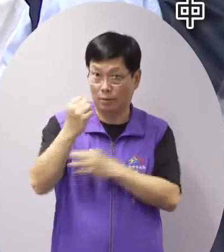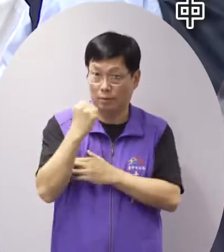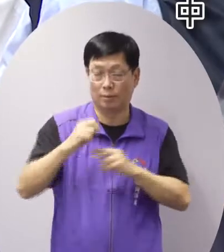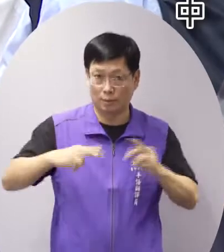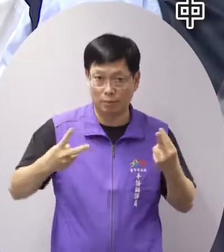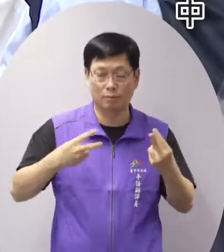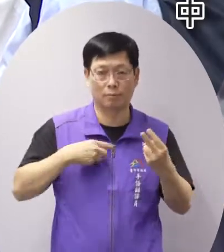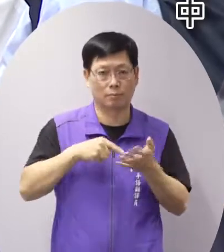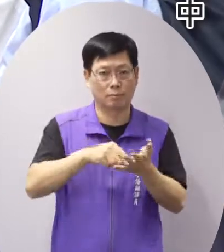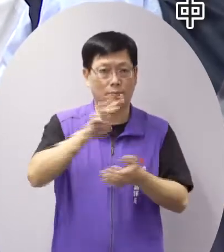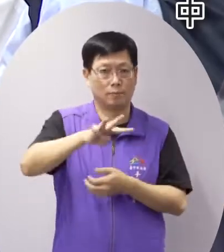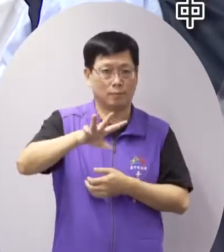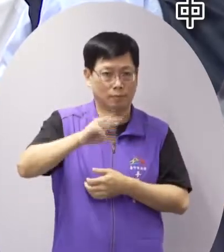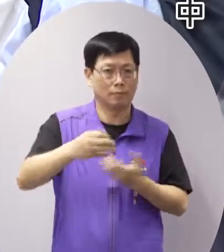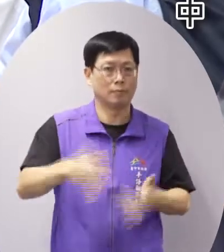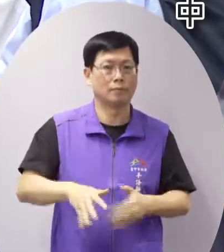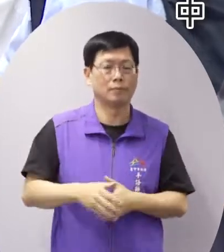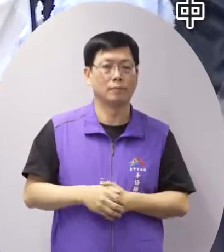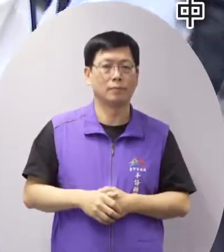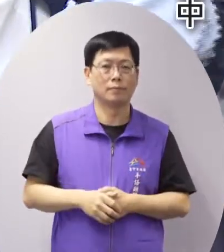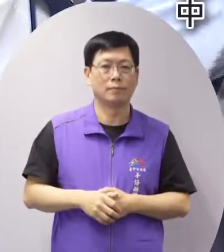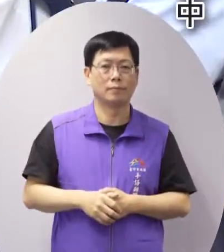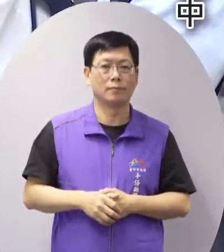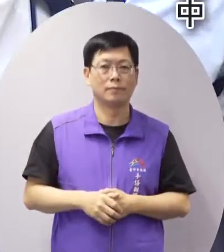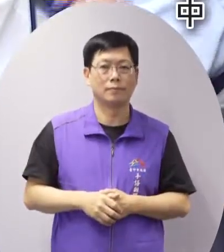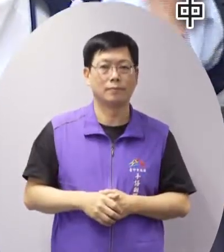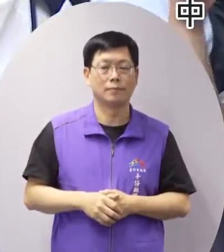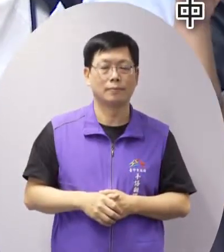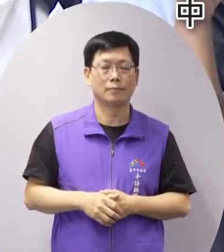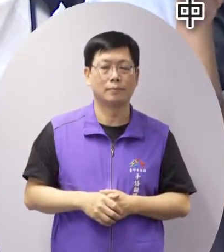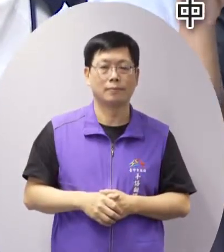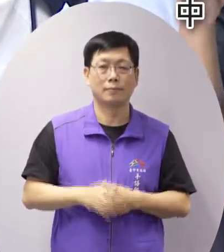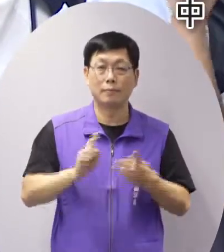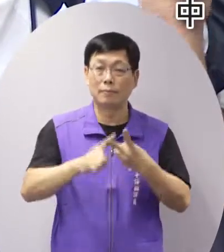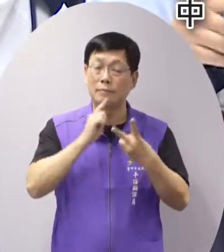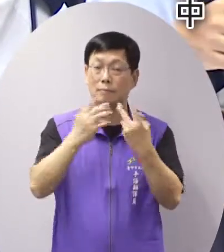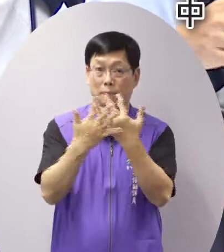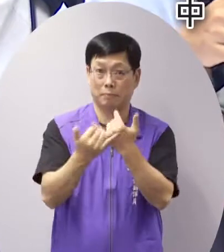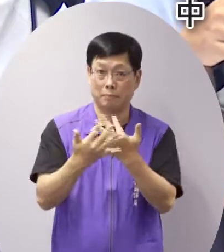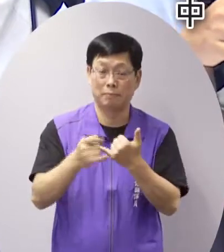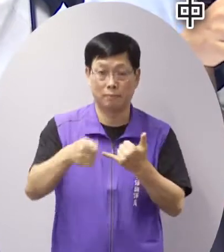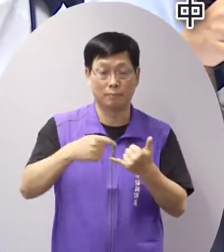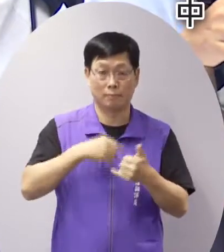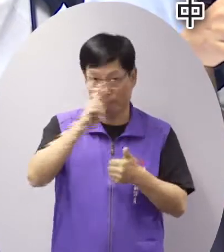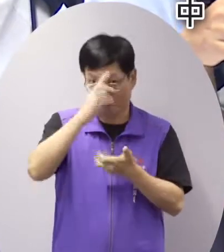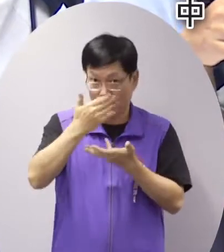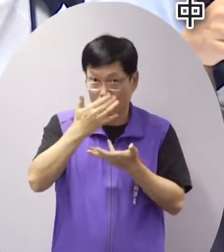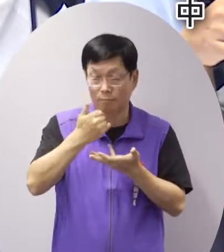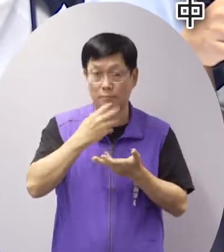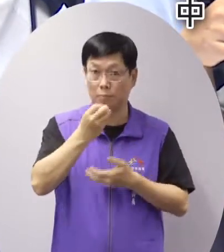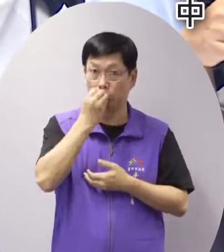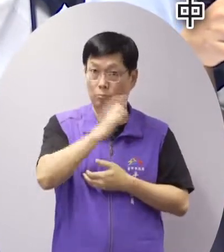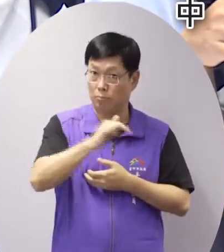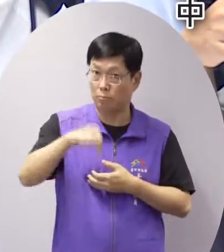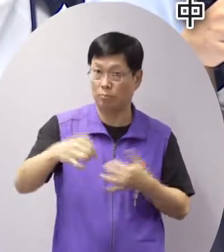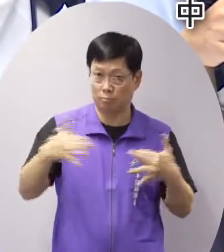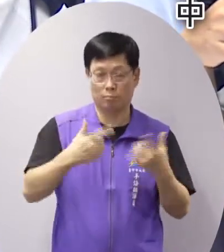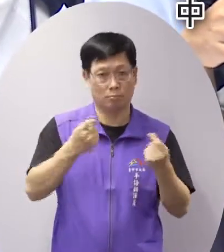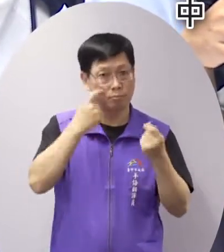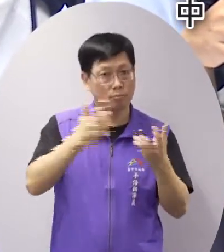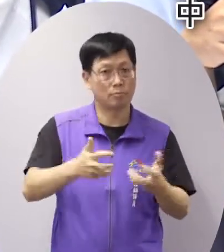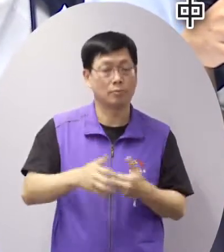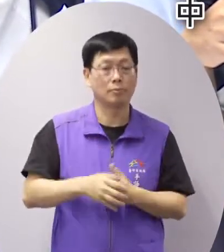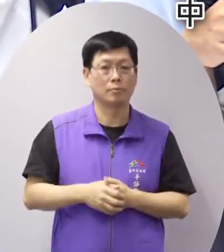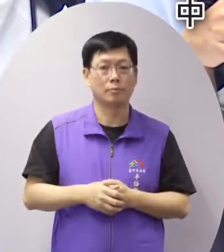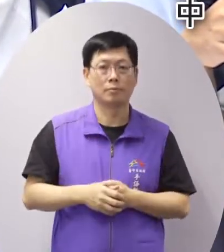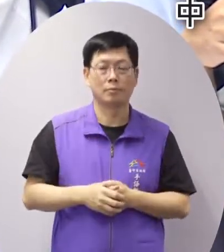了3000万9万元哈。那对于学生的营养午餐食材的部分，我们也非常重视哈，